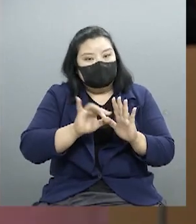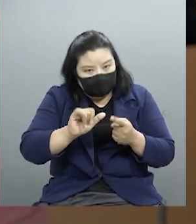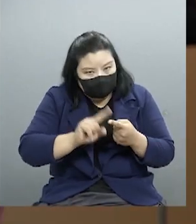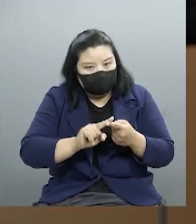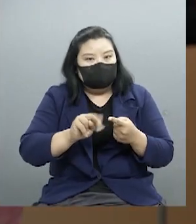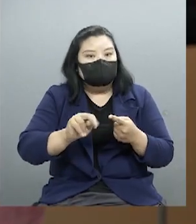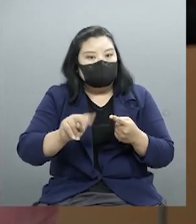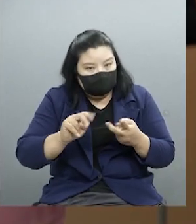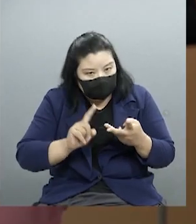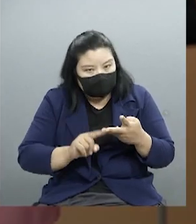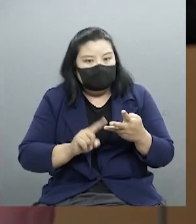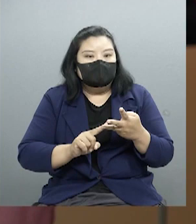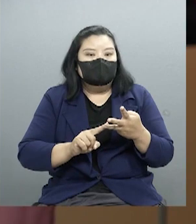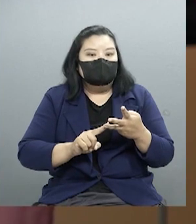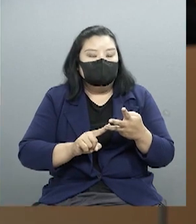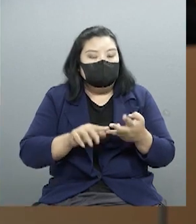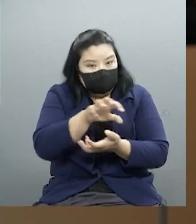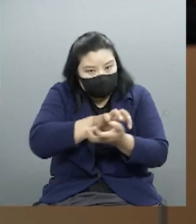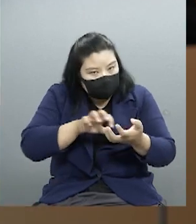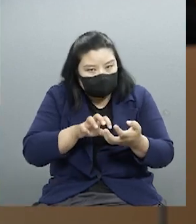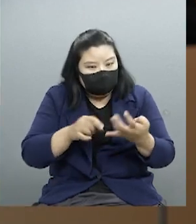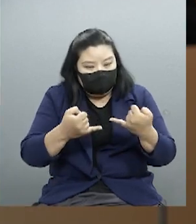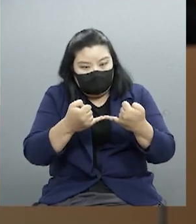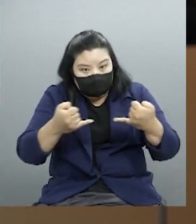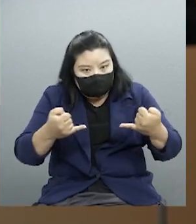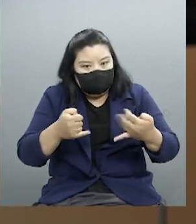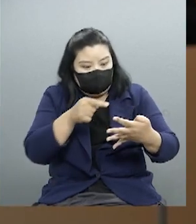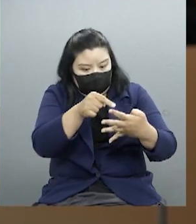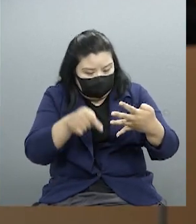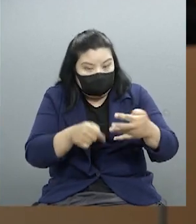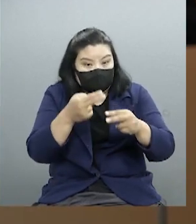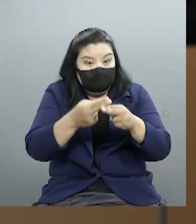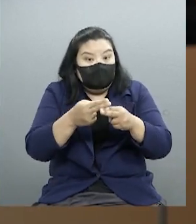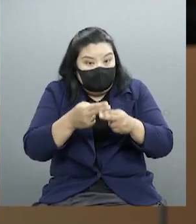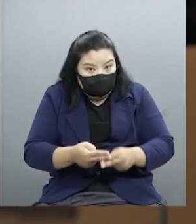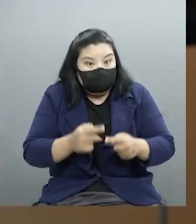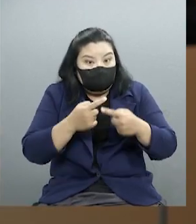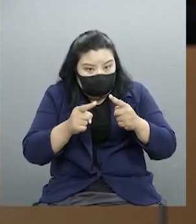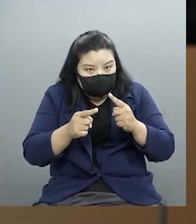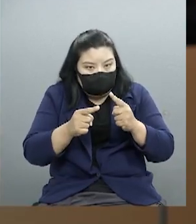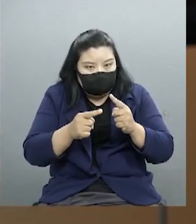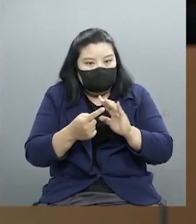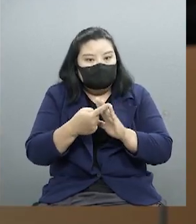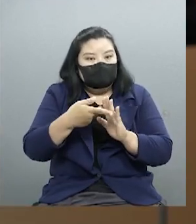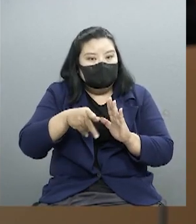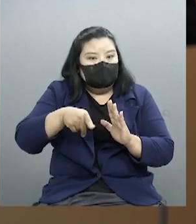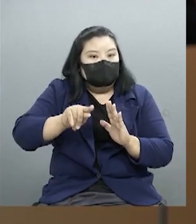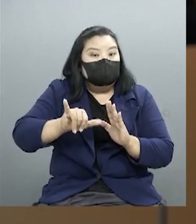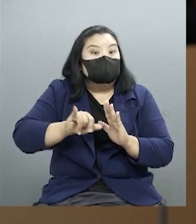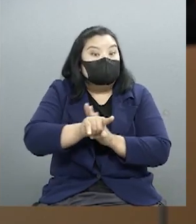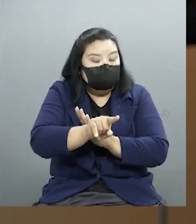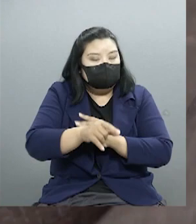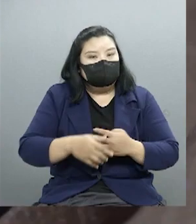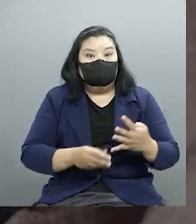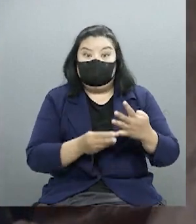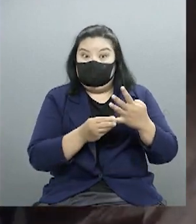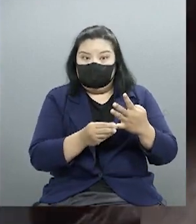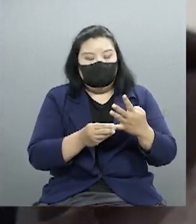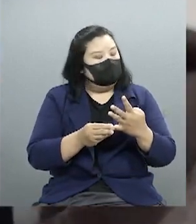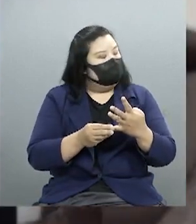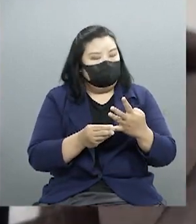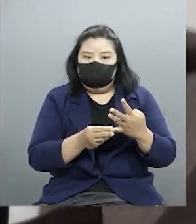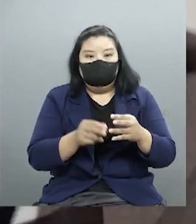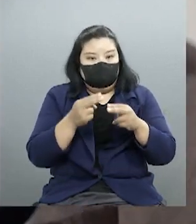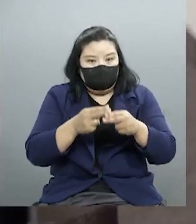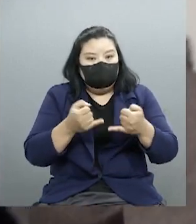าลินินแล้วก็ผ้าผสม3ตัวนี่คือเป็นชื่อของชนิดของตัวเส้นใยแต่แชมเบรมเป็นไม่ใช่ตัวชนิดของตัวเส้น